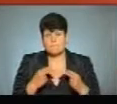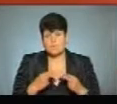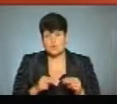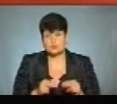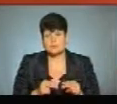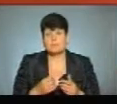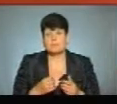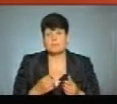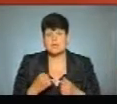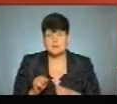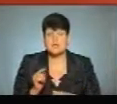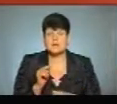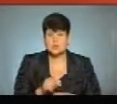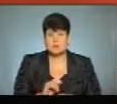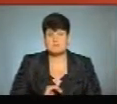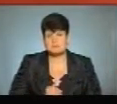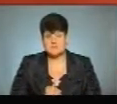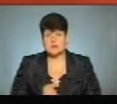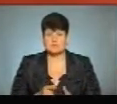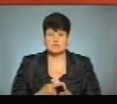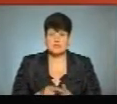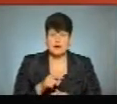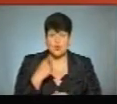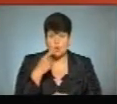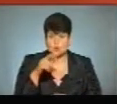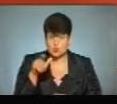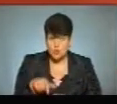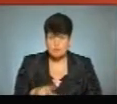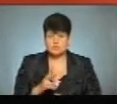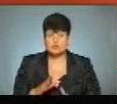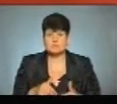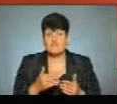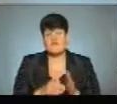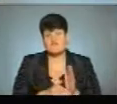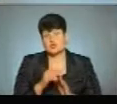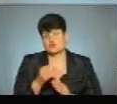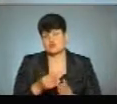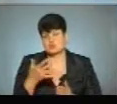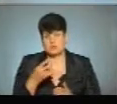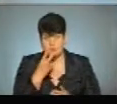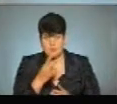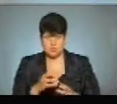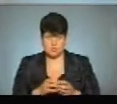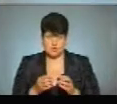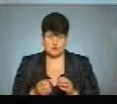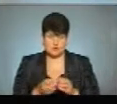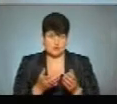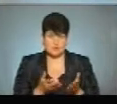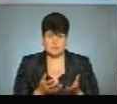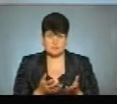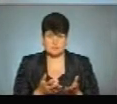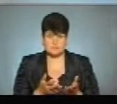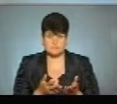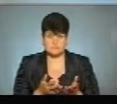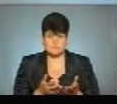продажу, перемагає той підприємець або та особа, яка запропонувала вищу ціну. І ми вже бачимо результат безпосередньо, який повинен